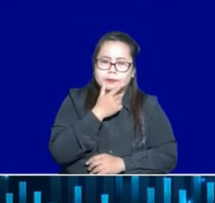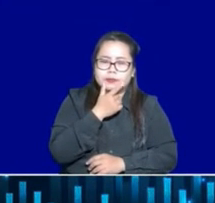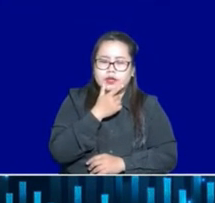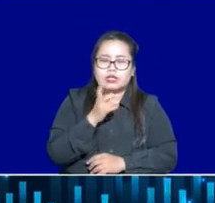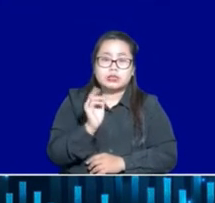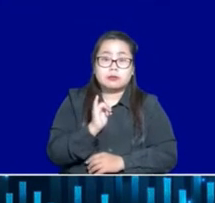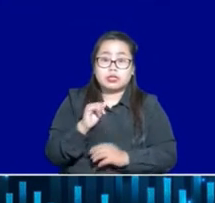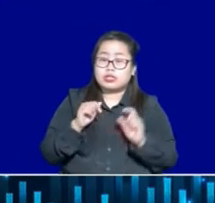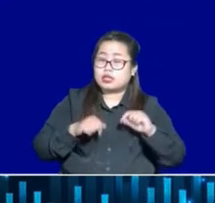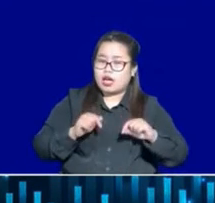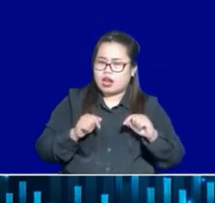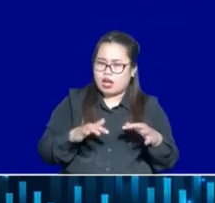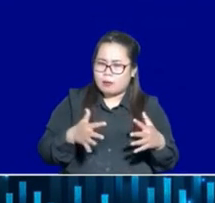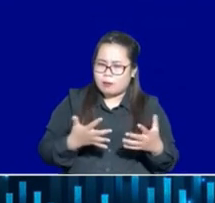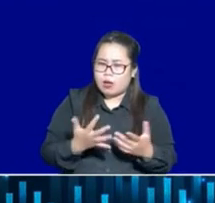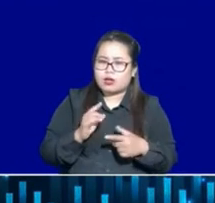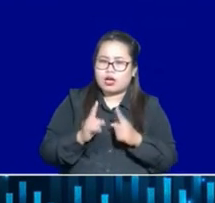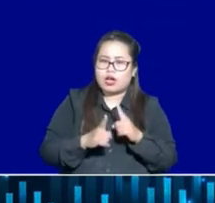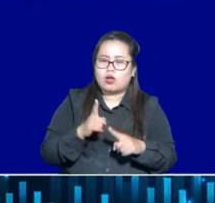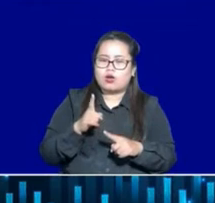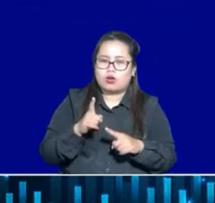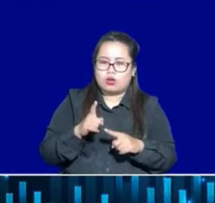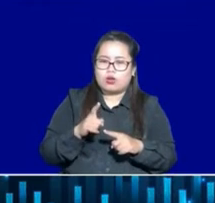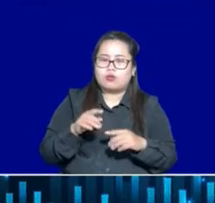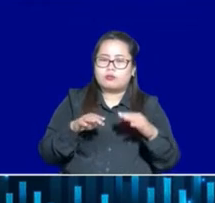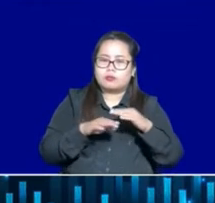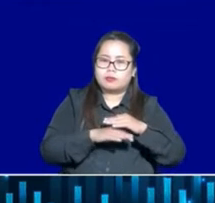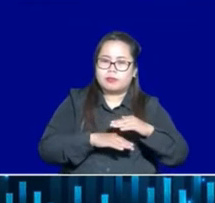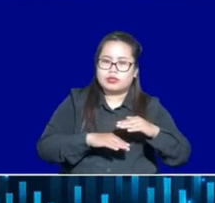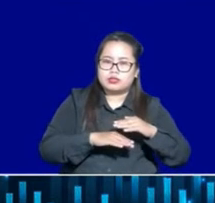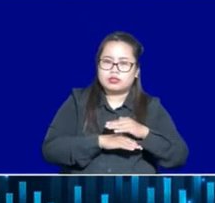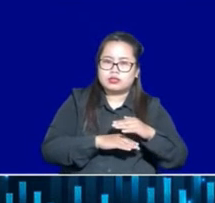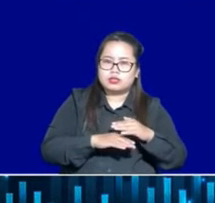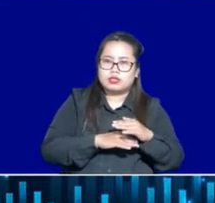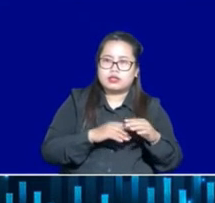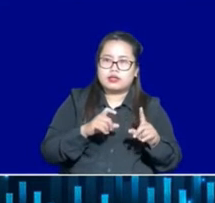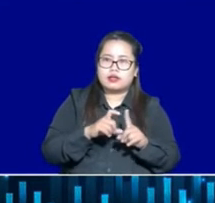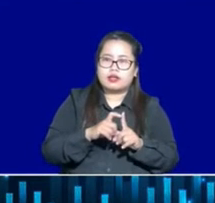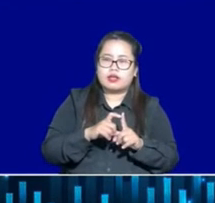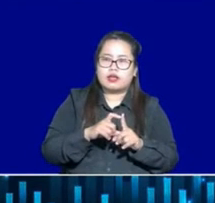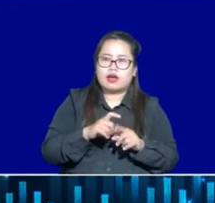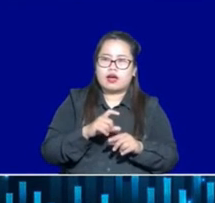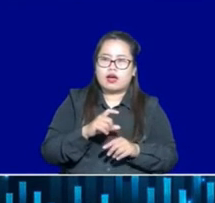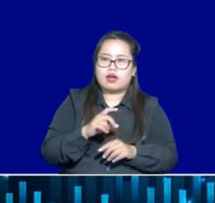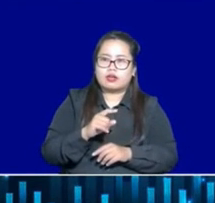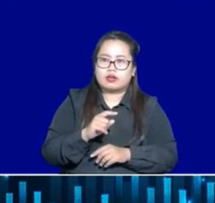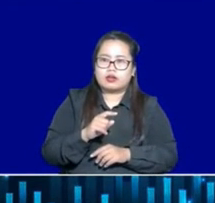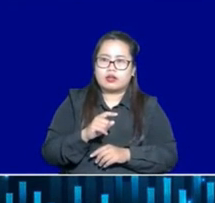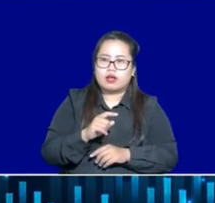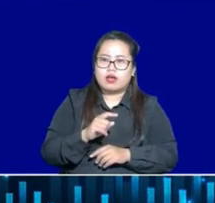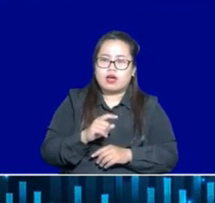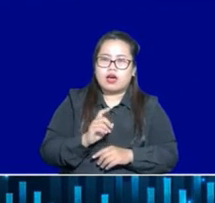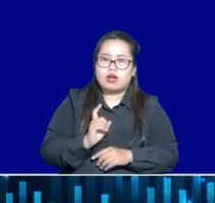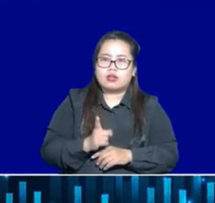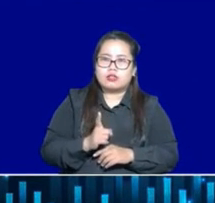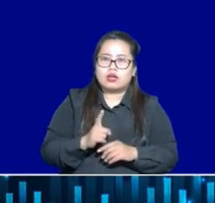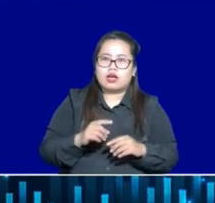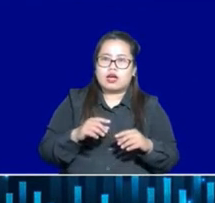yang sekarang ke metaverse itu basisnya di AR, kemudian